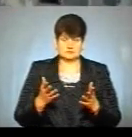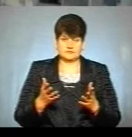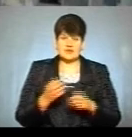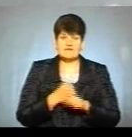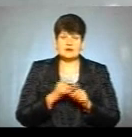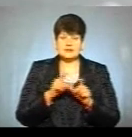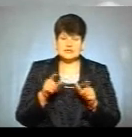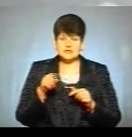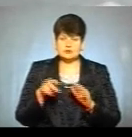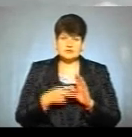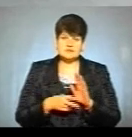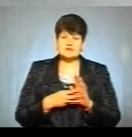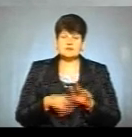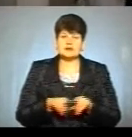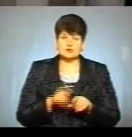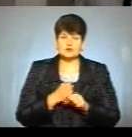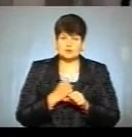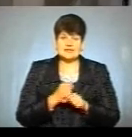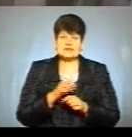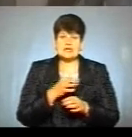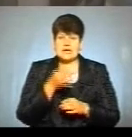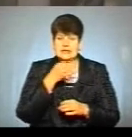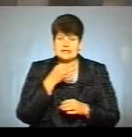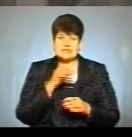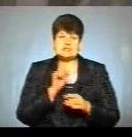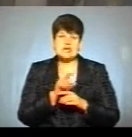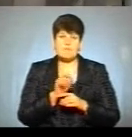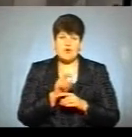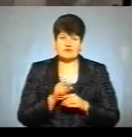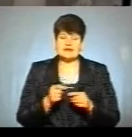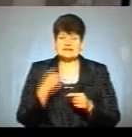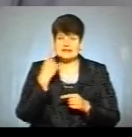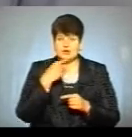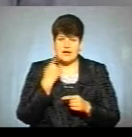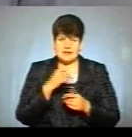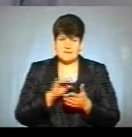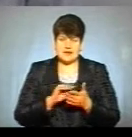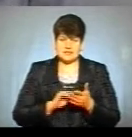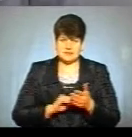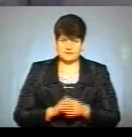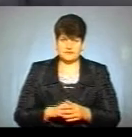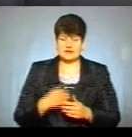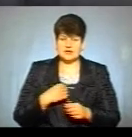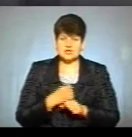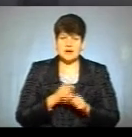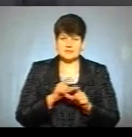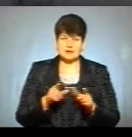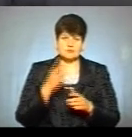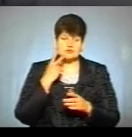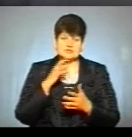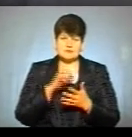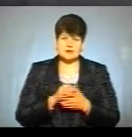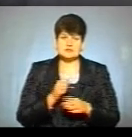номер 78 також виготовляють ліки на замовлення за індивідуальними лікарськими рецептами. Наша аптека постійно займається